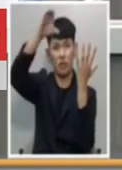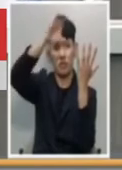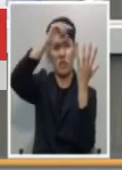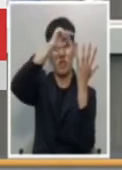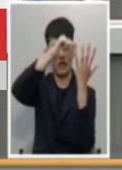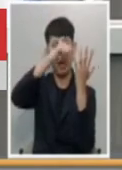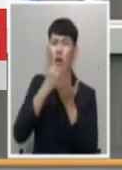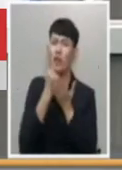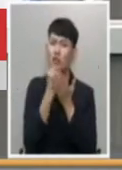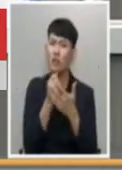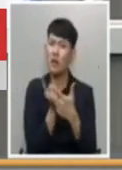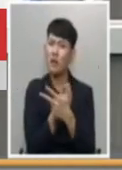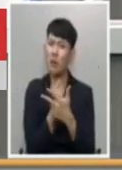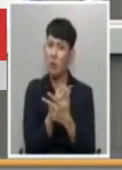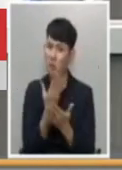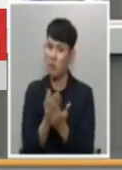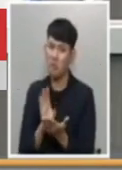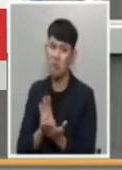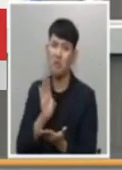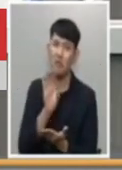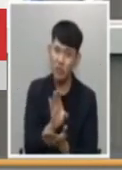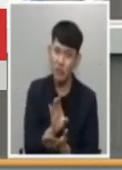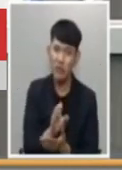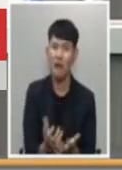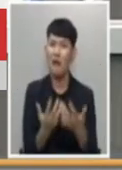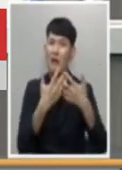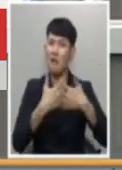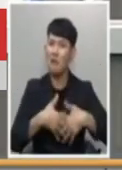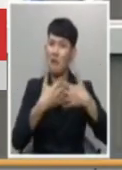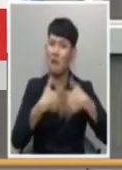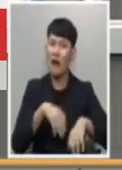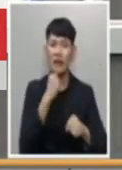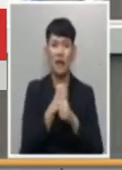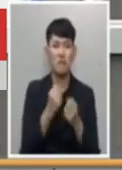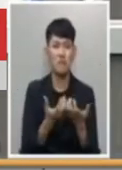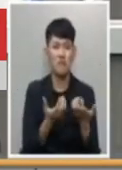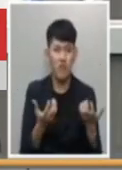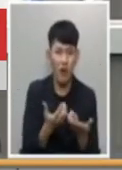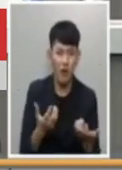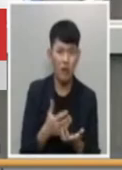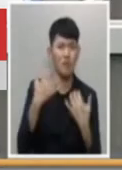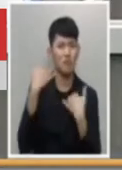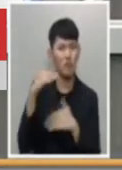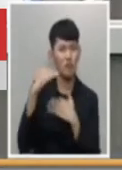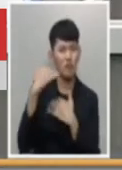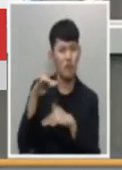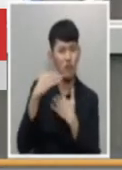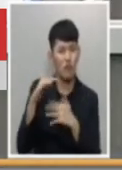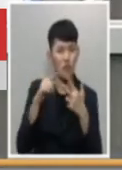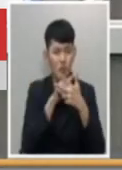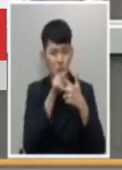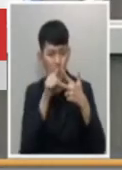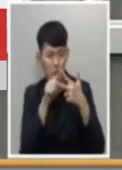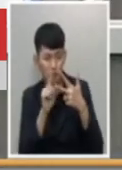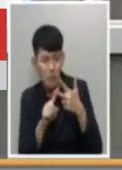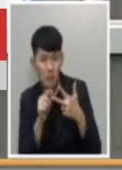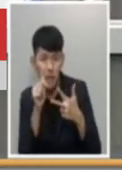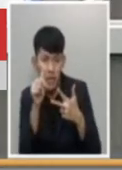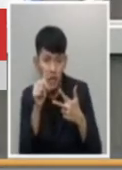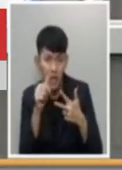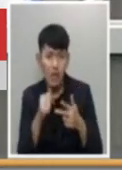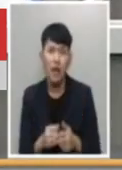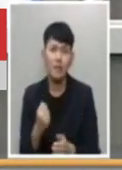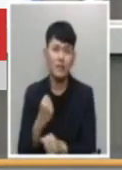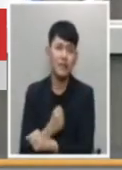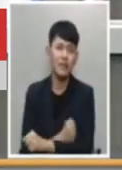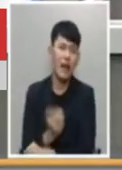พี่คนโตลงทุนแล้วเนี่ยโรงงานก็จะผลิตของก็จะไหลลงมาหารากหญ้าจะมาจ้างคนไป